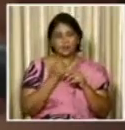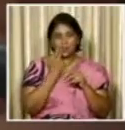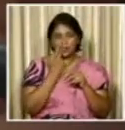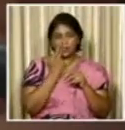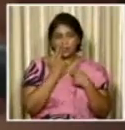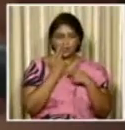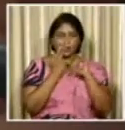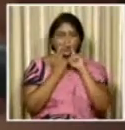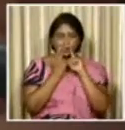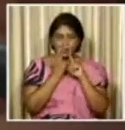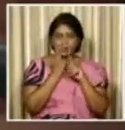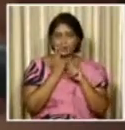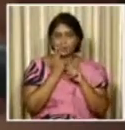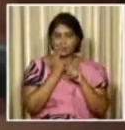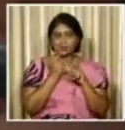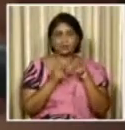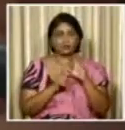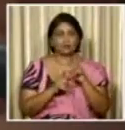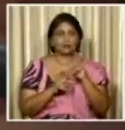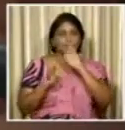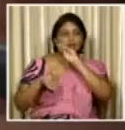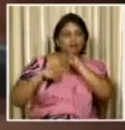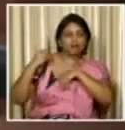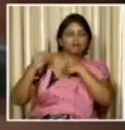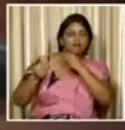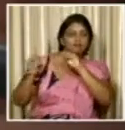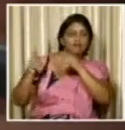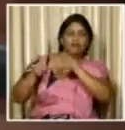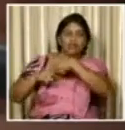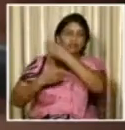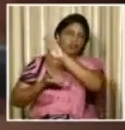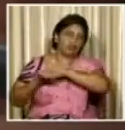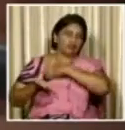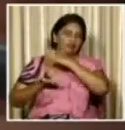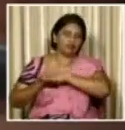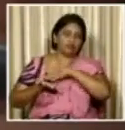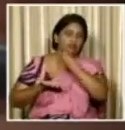මම කියන්නේ හරිද පරපෝෂිතකින් තව කෙනෙක්ගෙන්